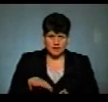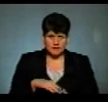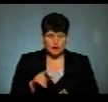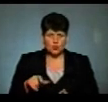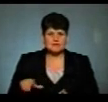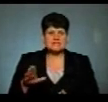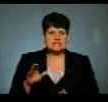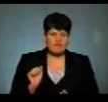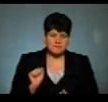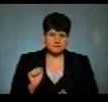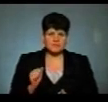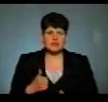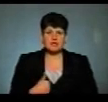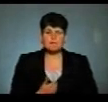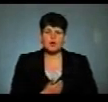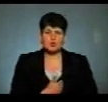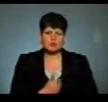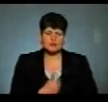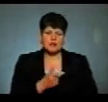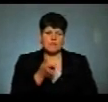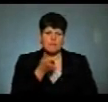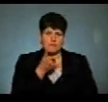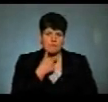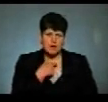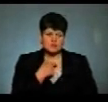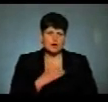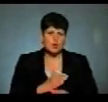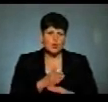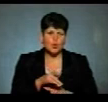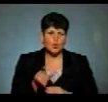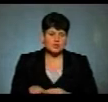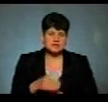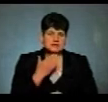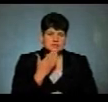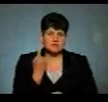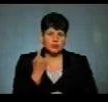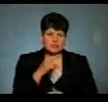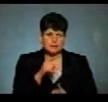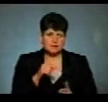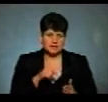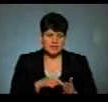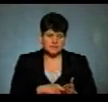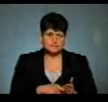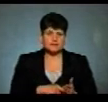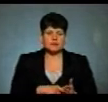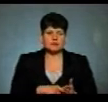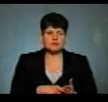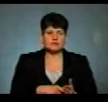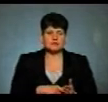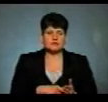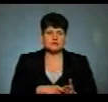людства. Я би хотіла пана гостя запитати одне питання, поставити йому.